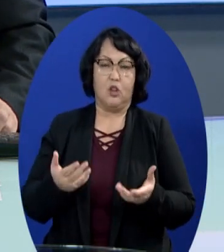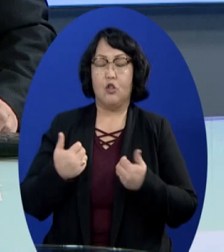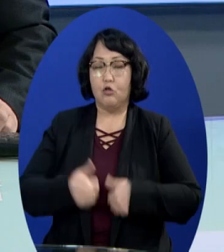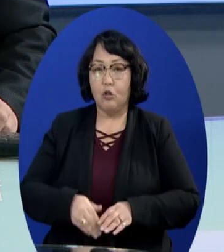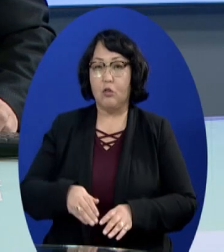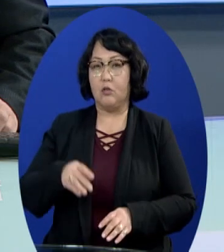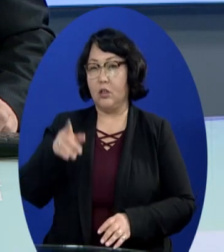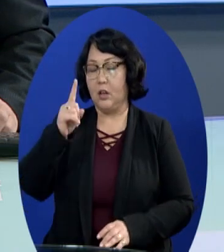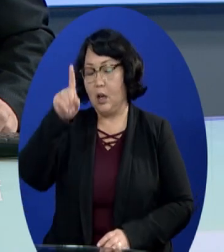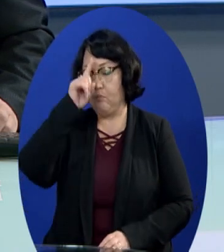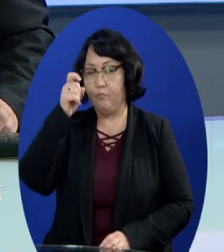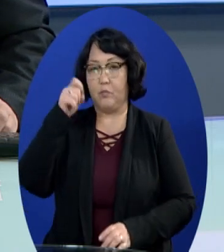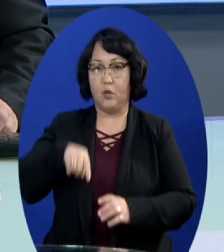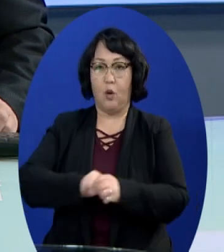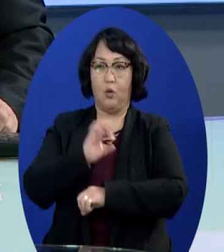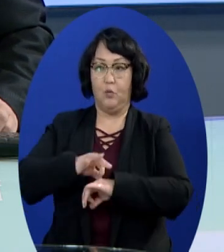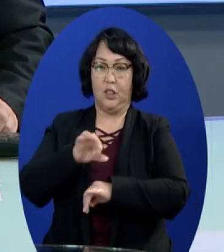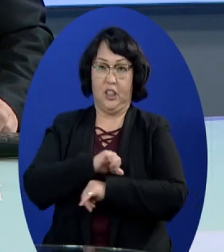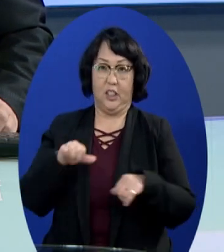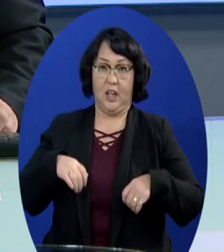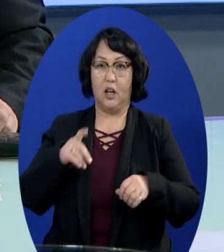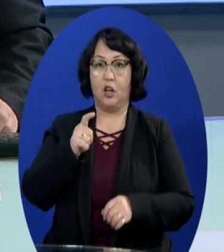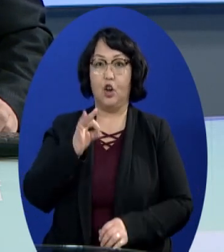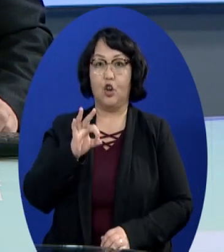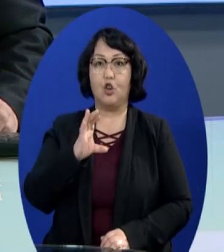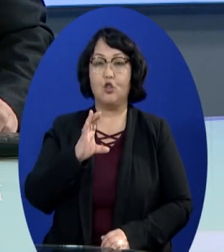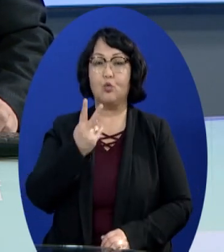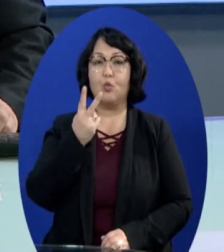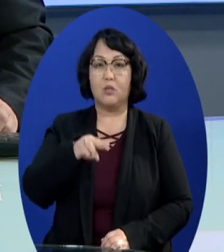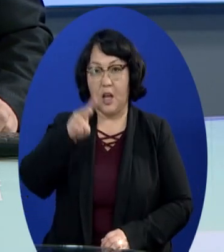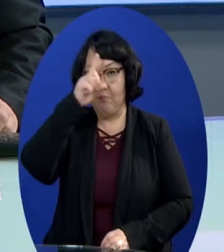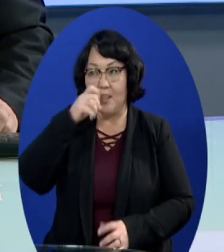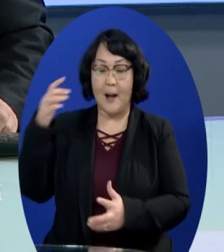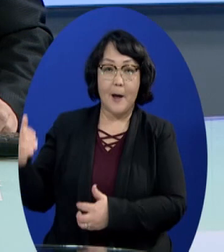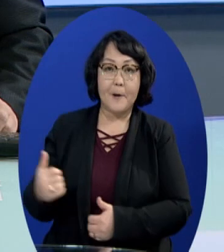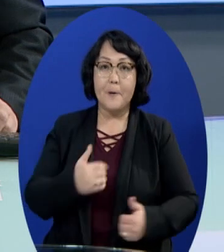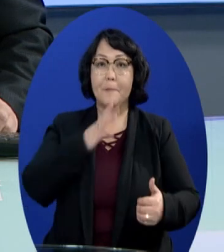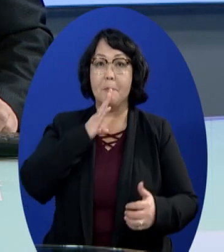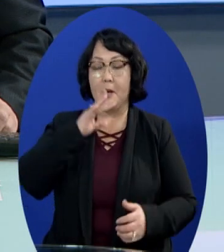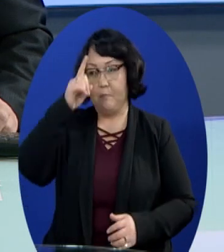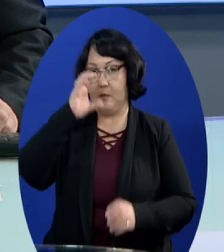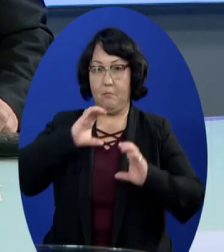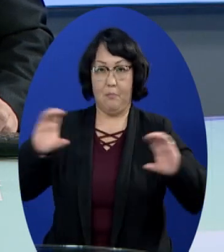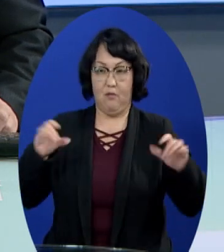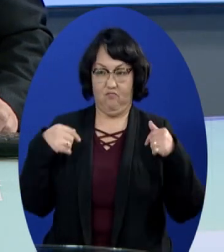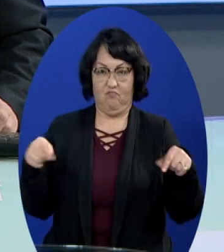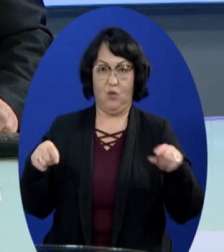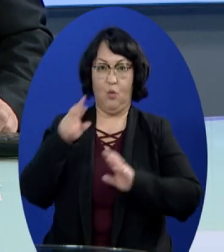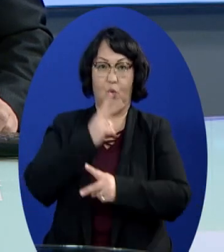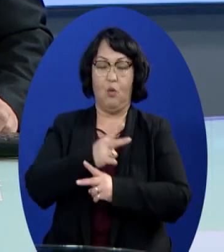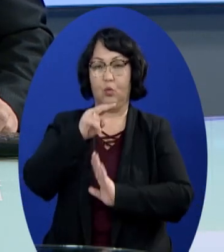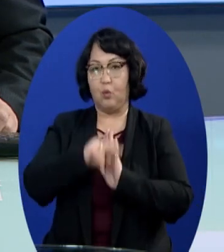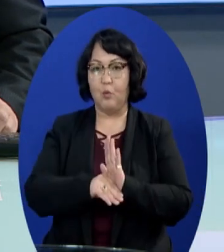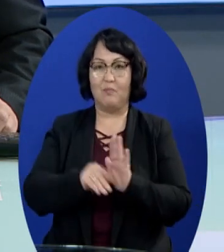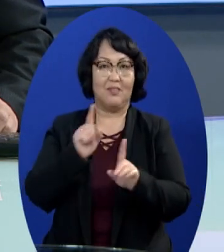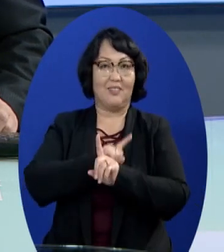газраас коронавирусны халдвартай иргэнийг халдвар төвчин судлалын үндэсний төвлөө шилжүүлэхдээ эдгээр эмнэлгүүд хууль журмаа мөрдөөгүй үүнийг ч эрүүл мэндийн